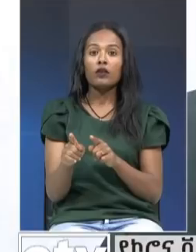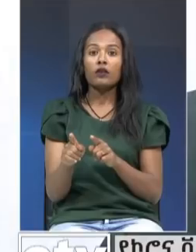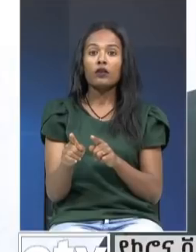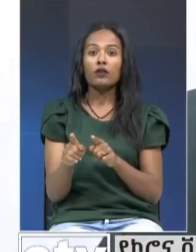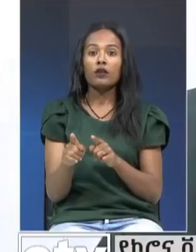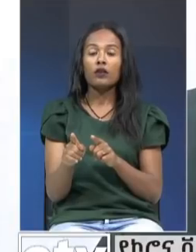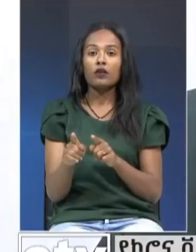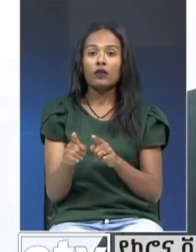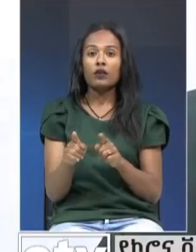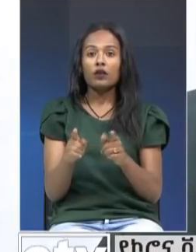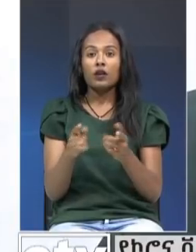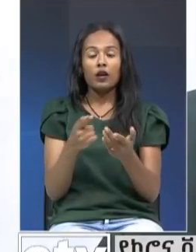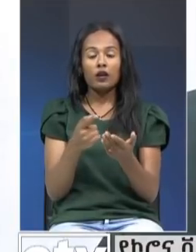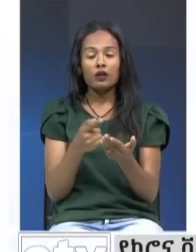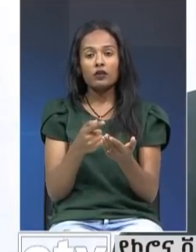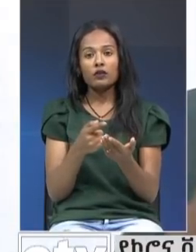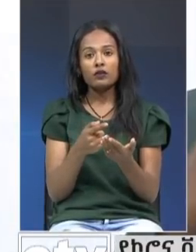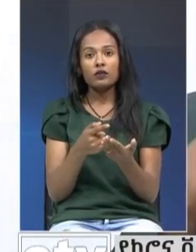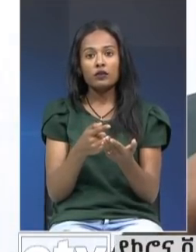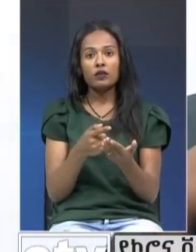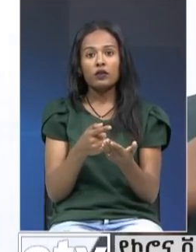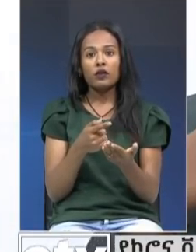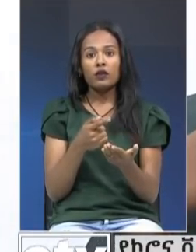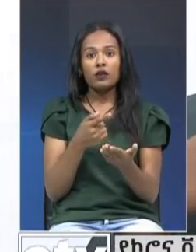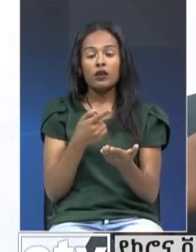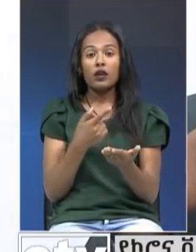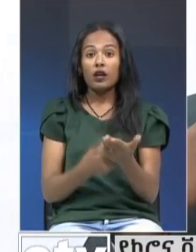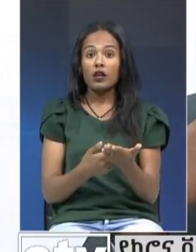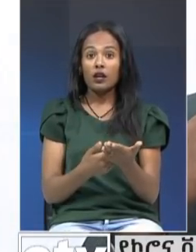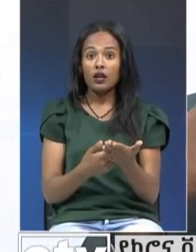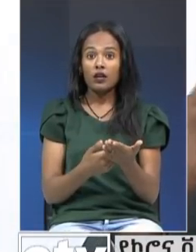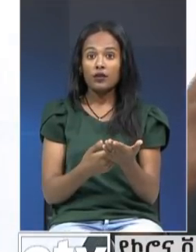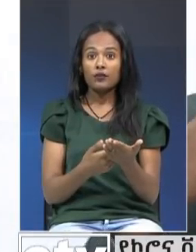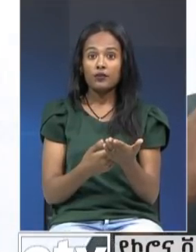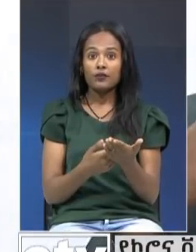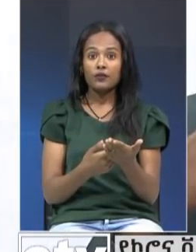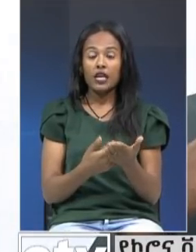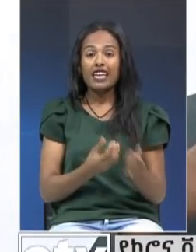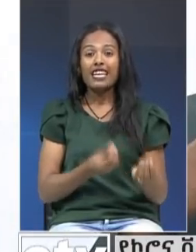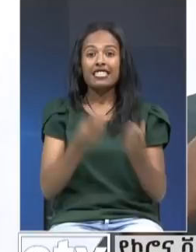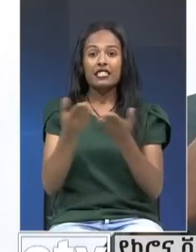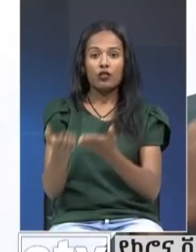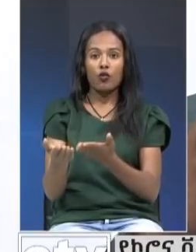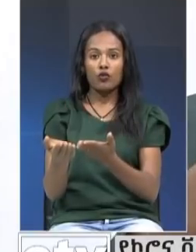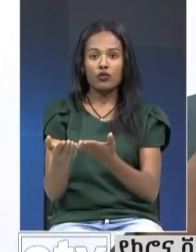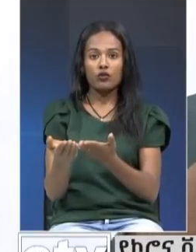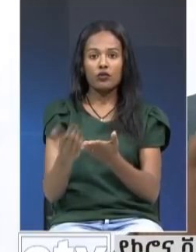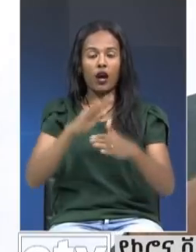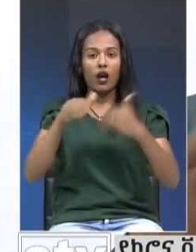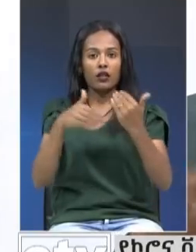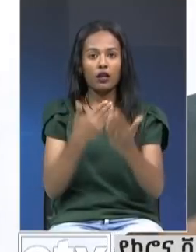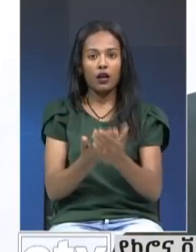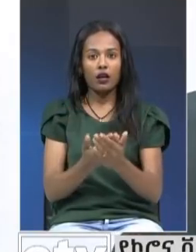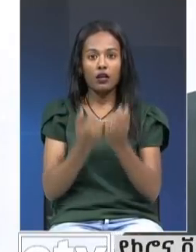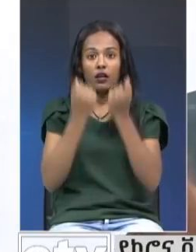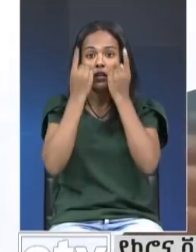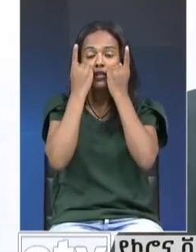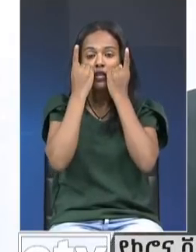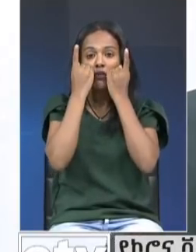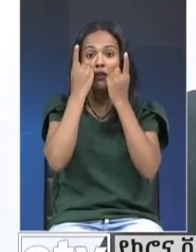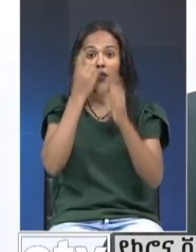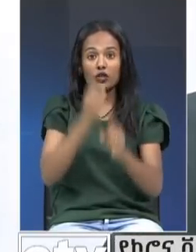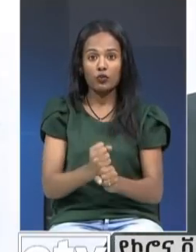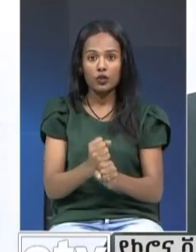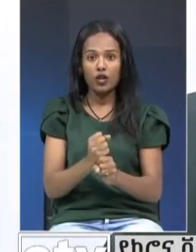ብናረገው፣ ሁለተኛው በደንብ እውቀቱ ኖሮታል። የተሰጠውን አጠቃላይ የግንዛቤ ማስጨበጫ